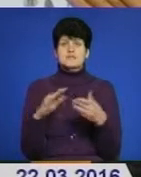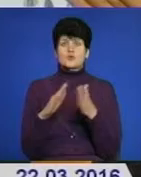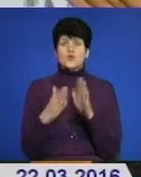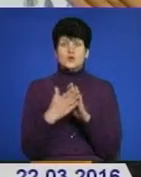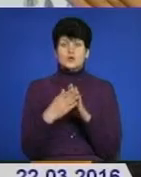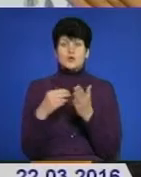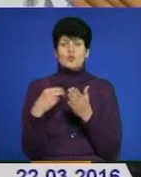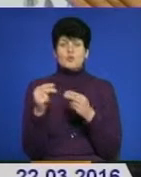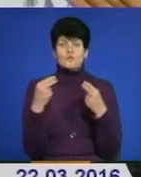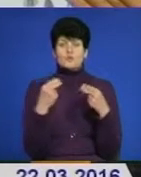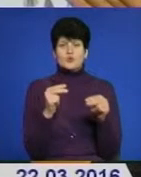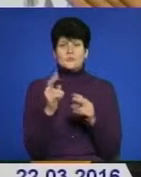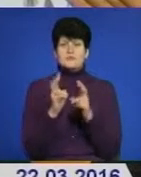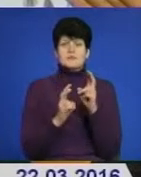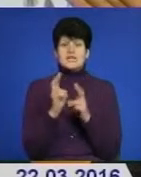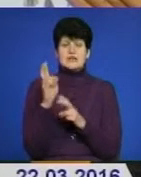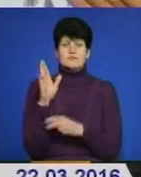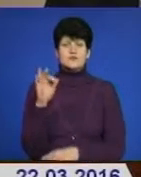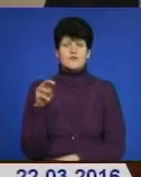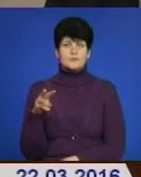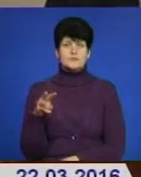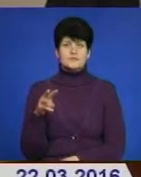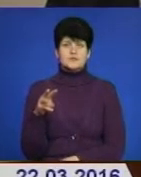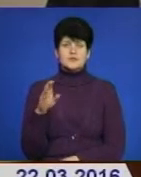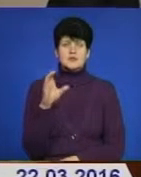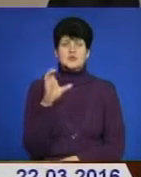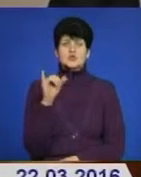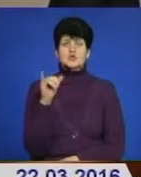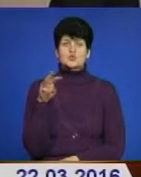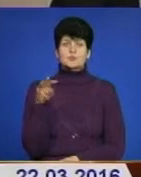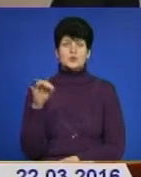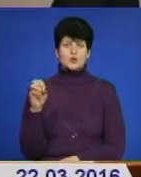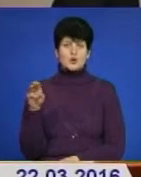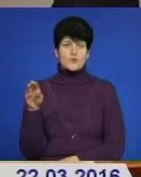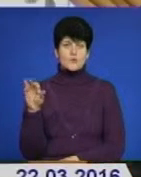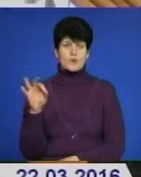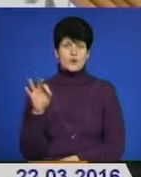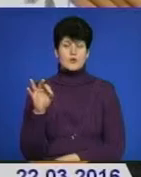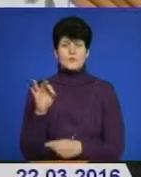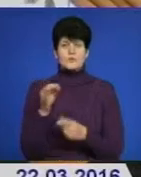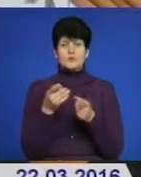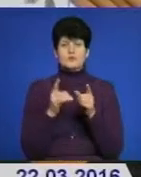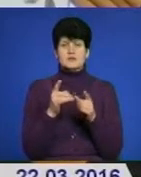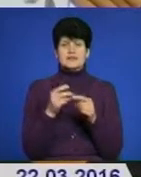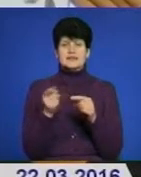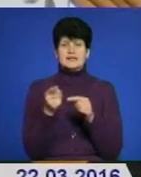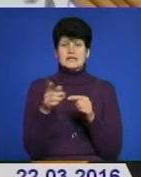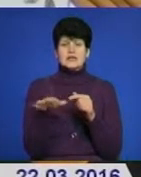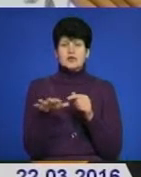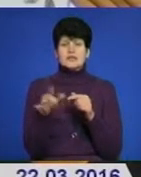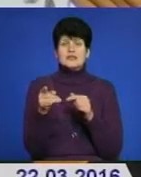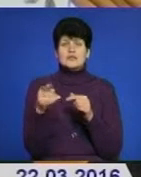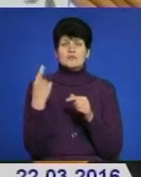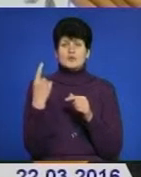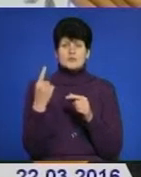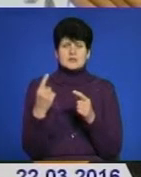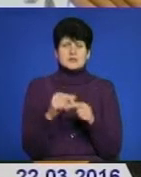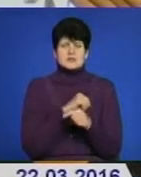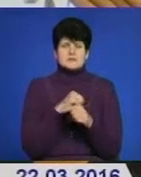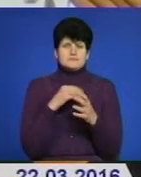купівлю-продаж підприємством Сумітому, об'єктивно, на території Тернопільської області один з найбільш